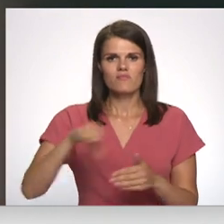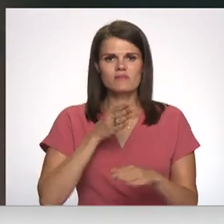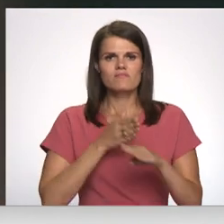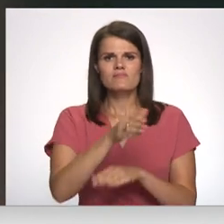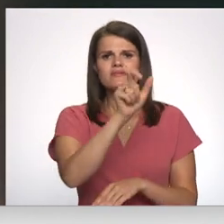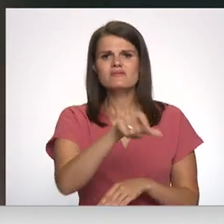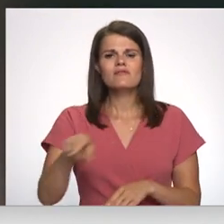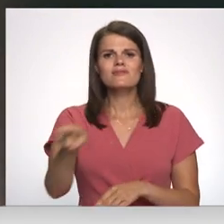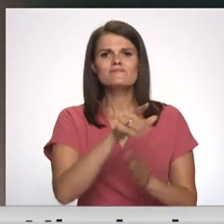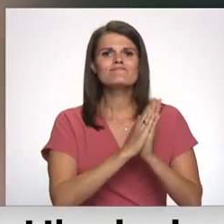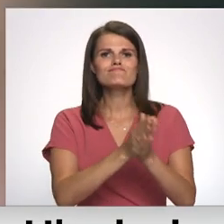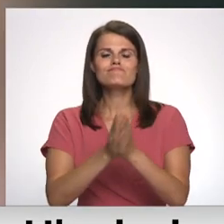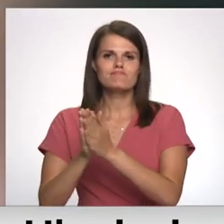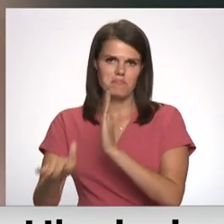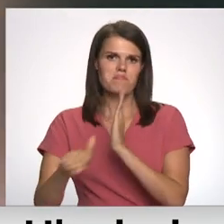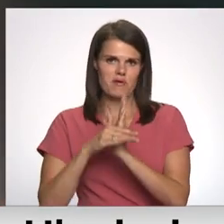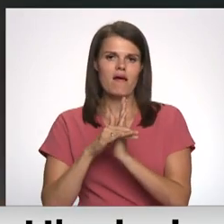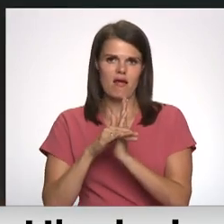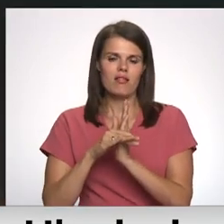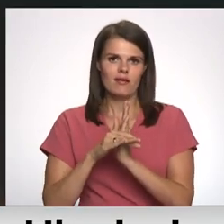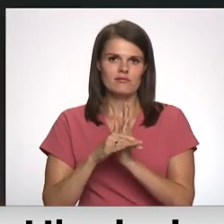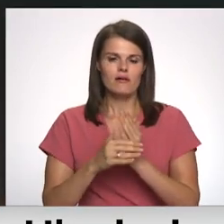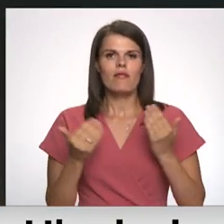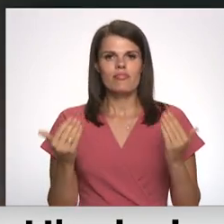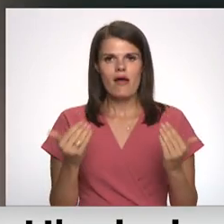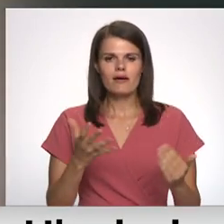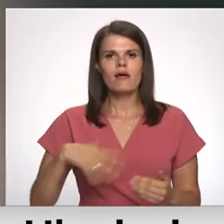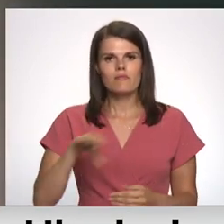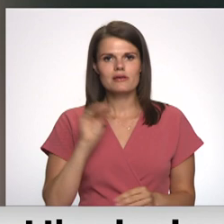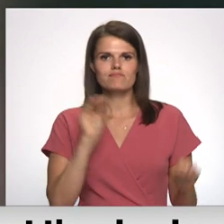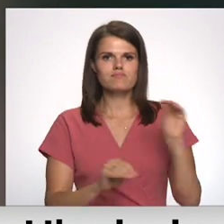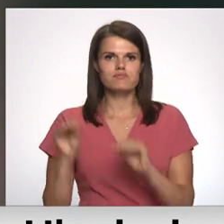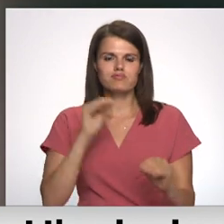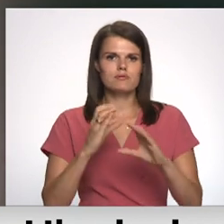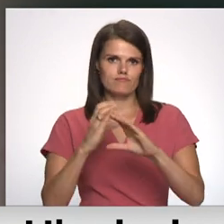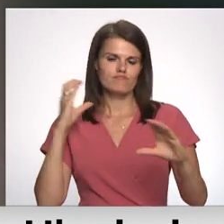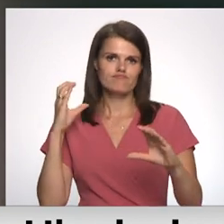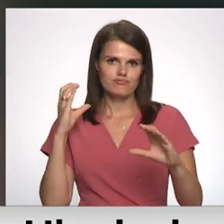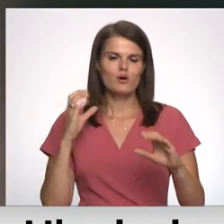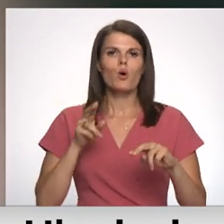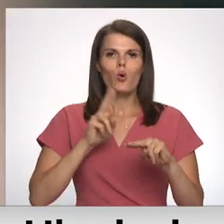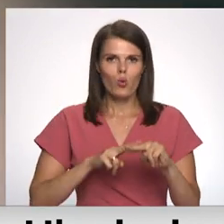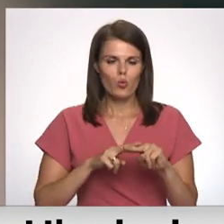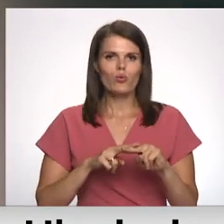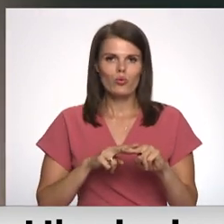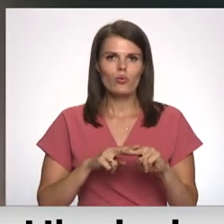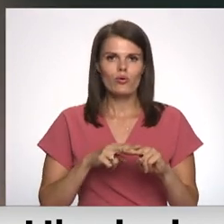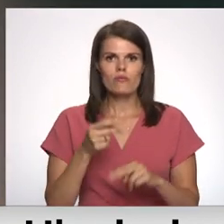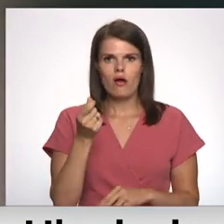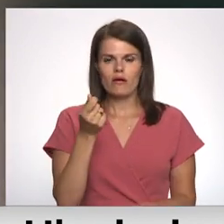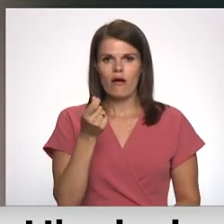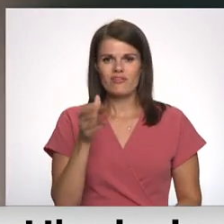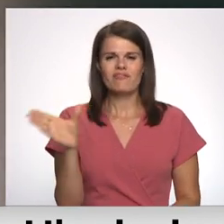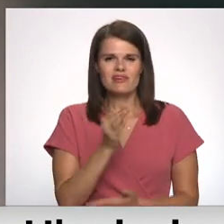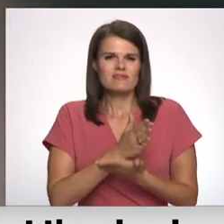cilvēkiem ar lūgumu palīdzēt, jo mēs tagad komplektējam kravu. Un ir tā, ka gandrīz mums viss